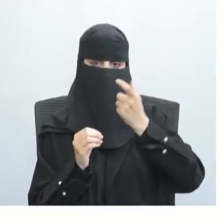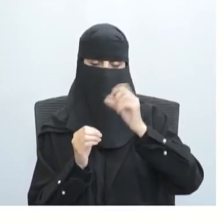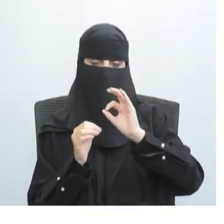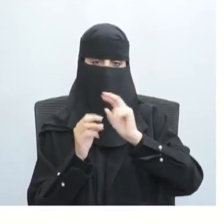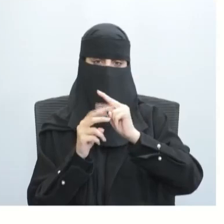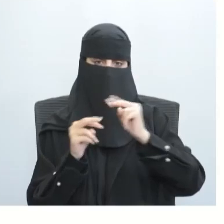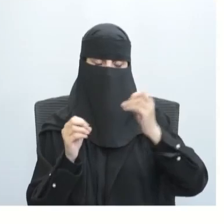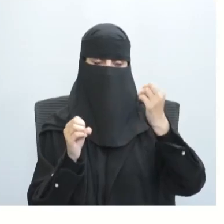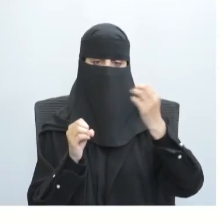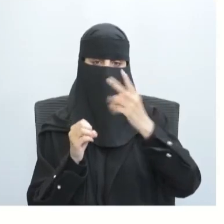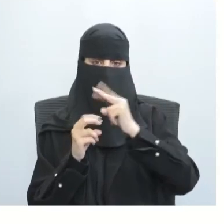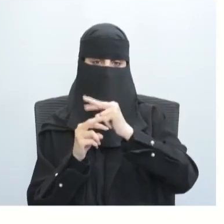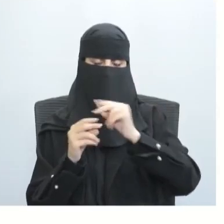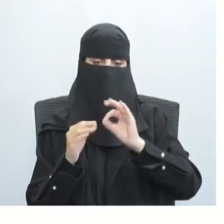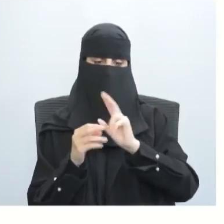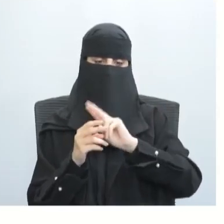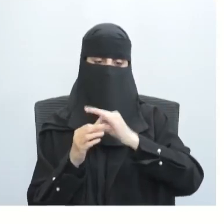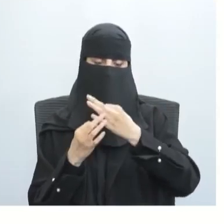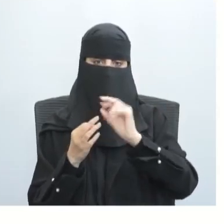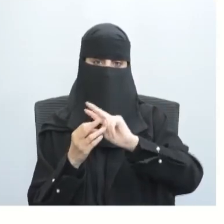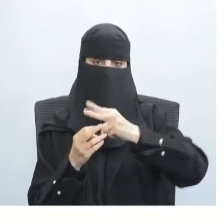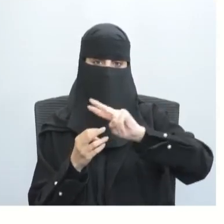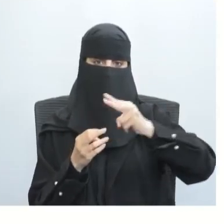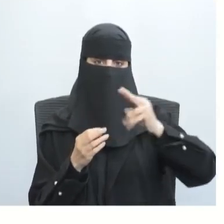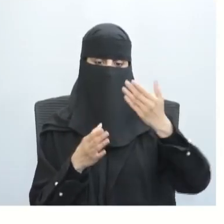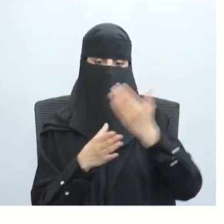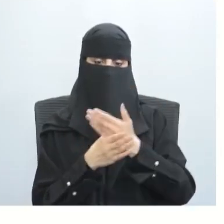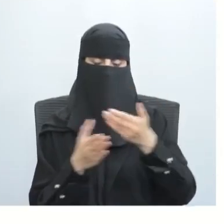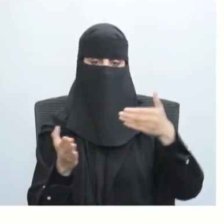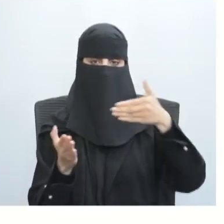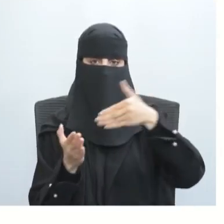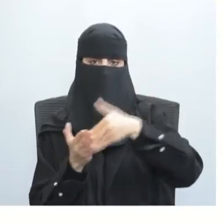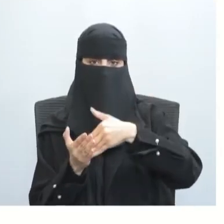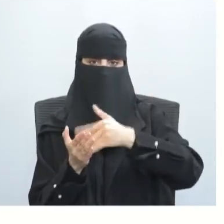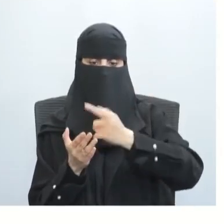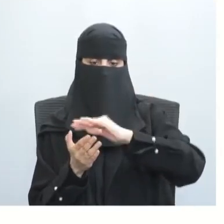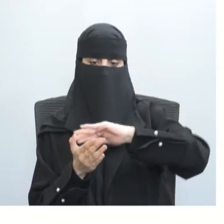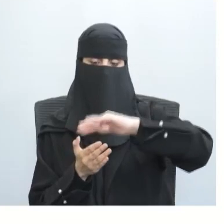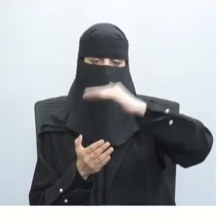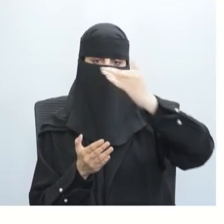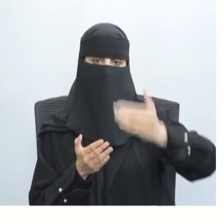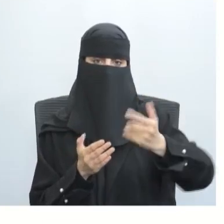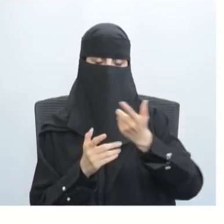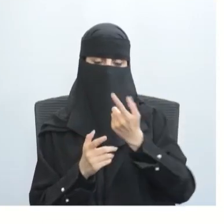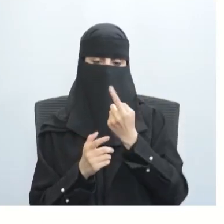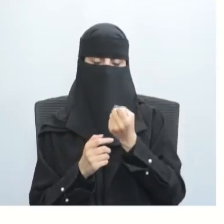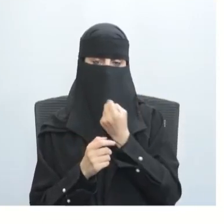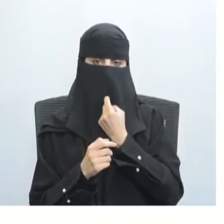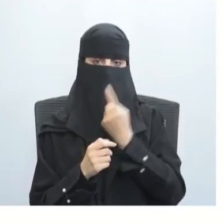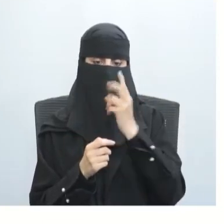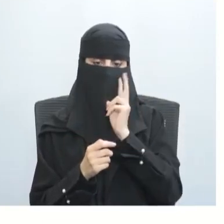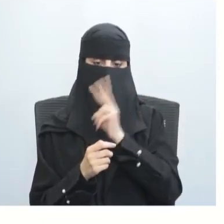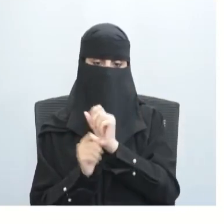ونقوم بتغيير القيم حتى نصل الى مرشحه تدرج اللوني الذي نريد